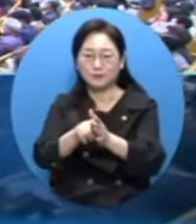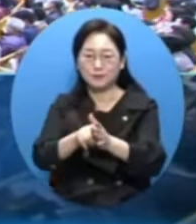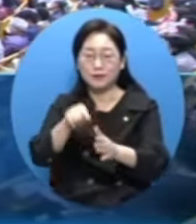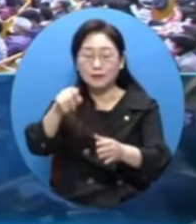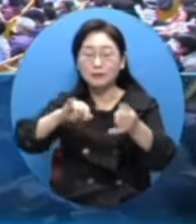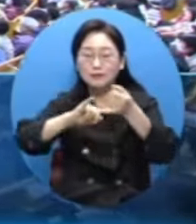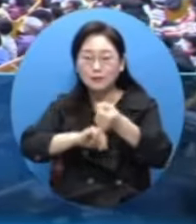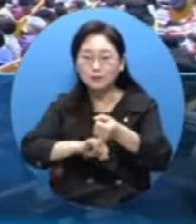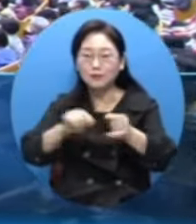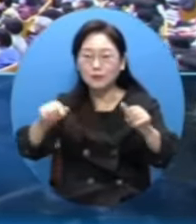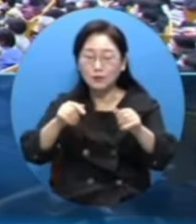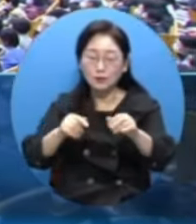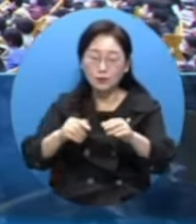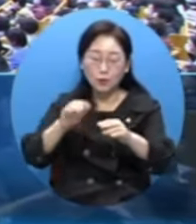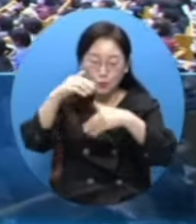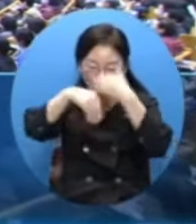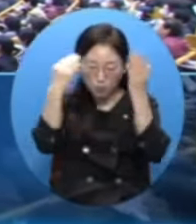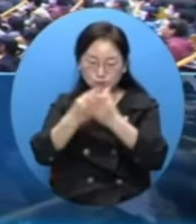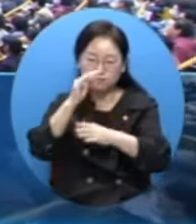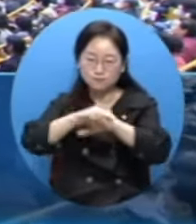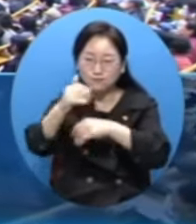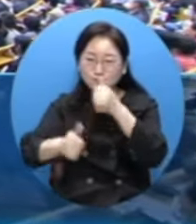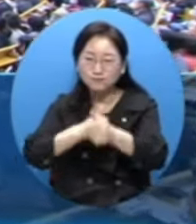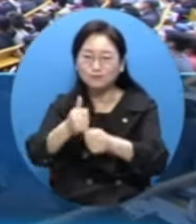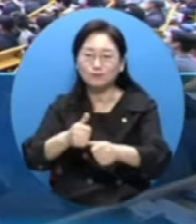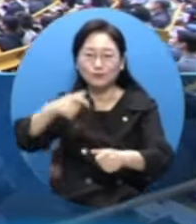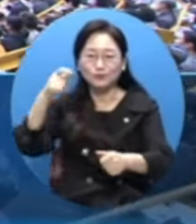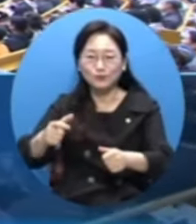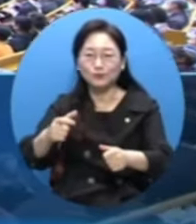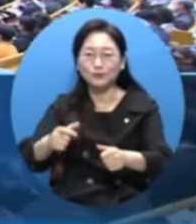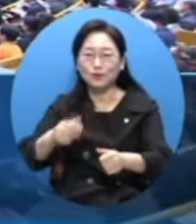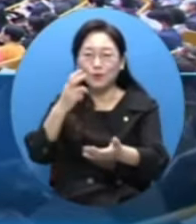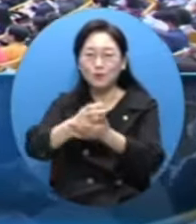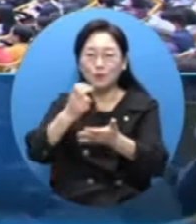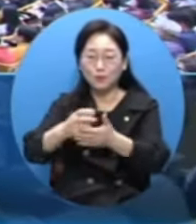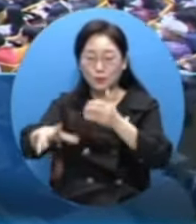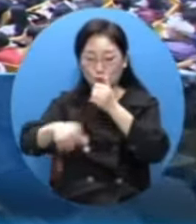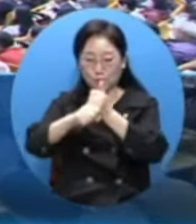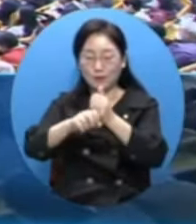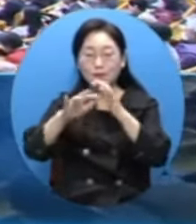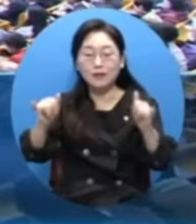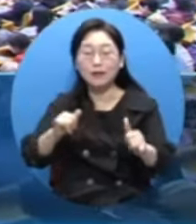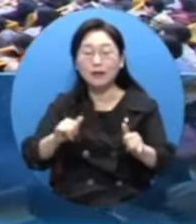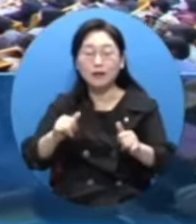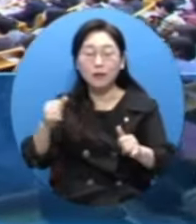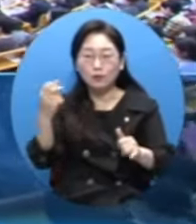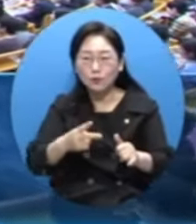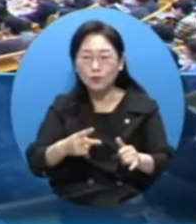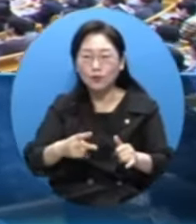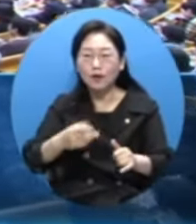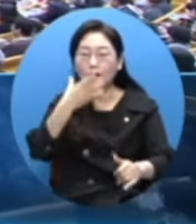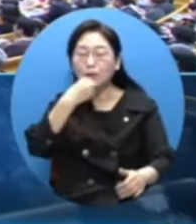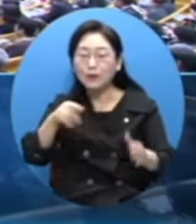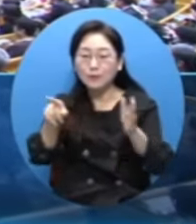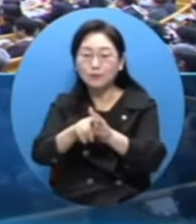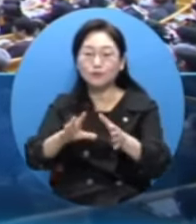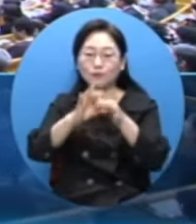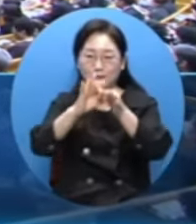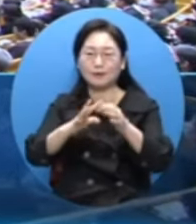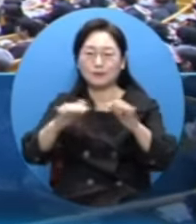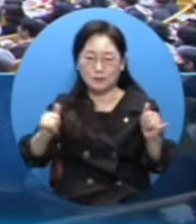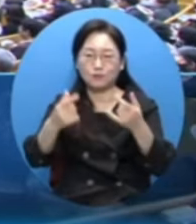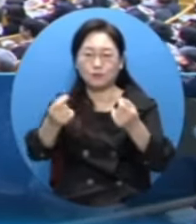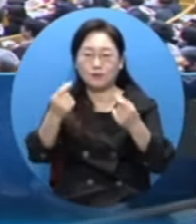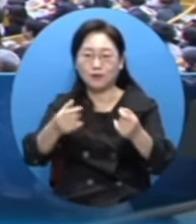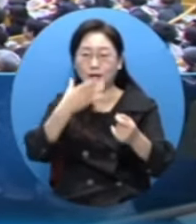약속을 그 모든 후손에게 굳게 하려 하심이라. 율법에 속한 자뿐만 아니라 아브라함의 믿음에 속한 자에게도 그러하니 아브라함은